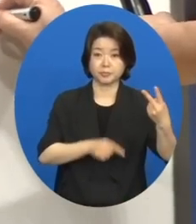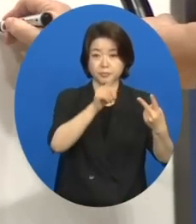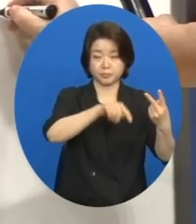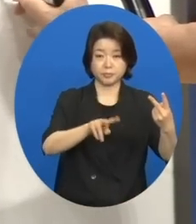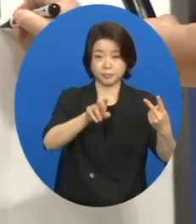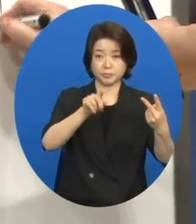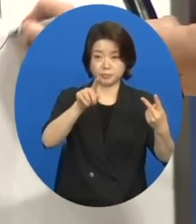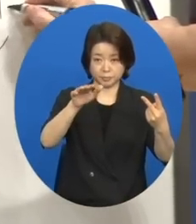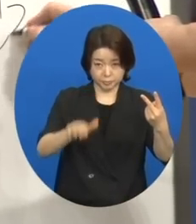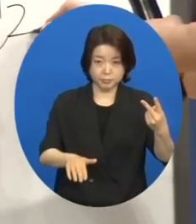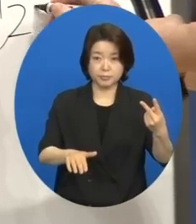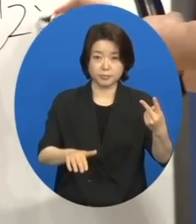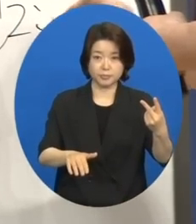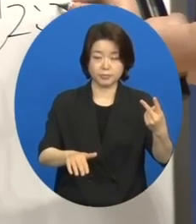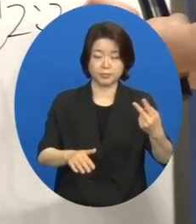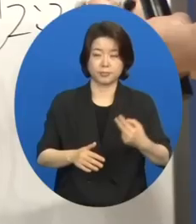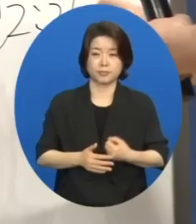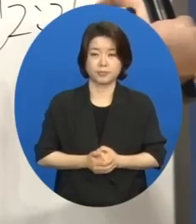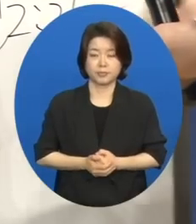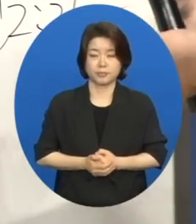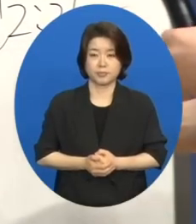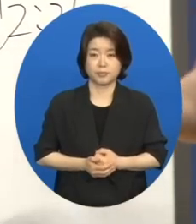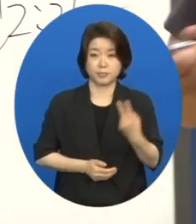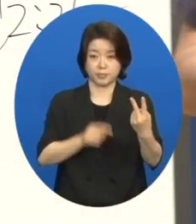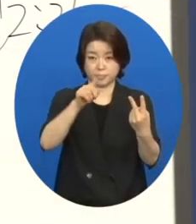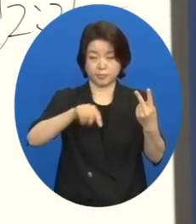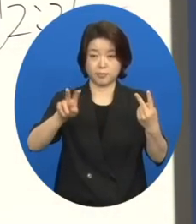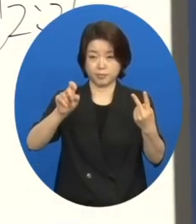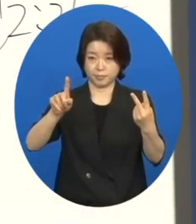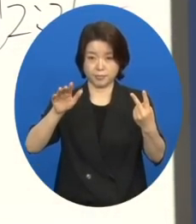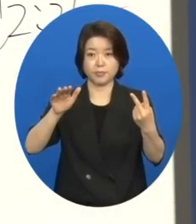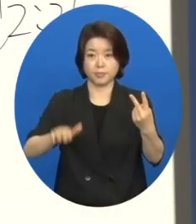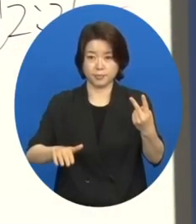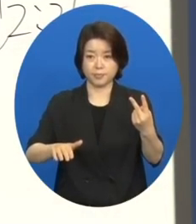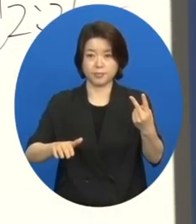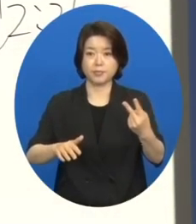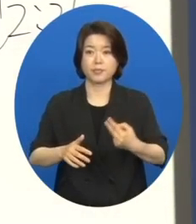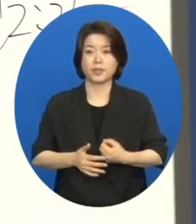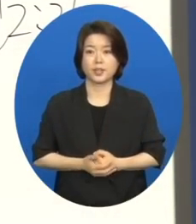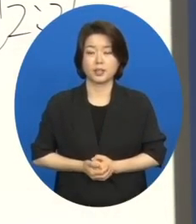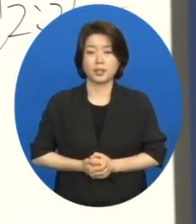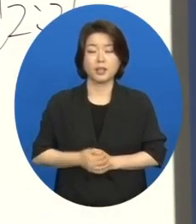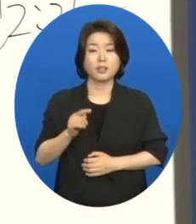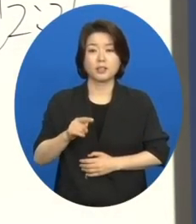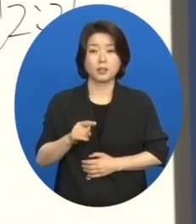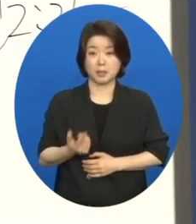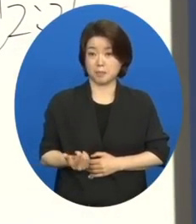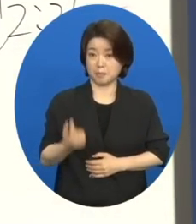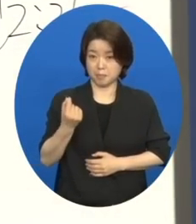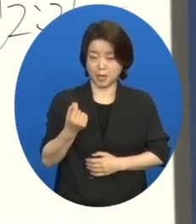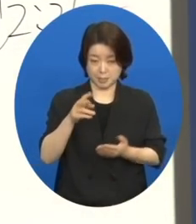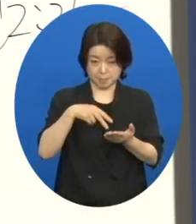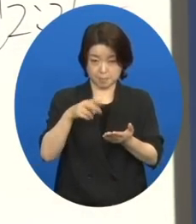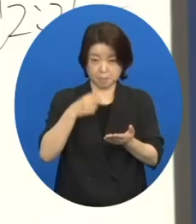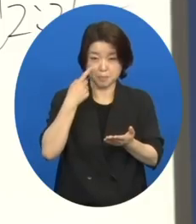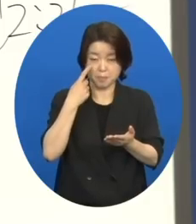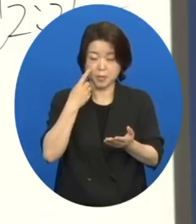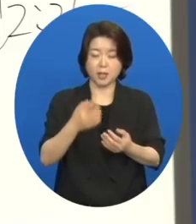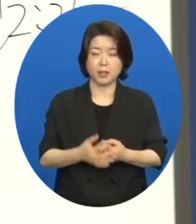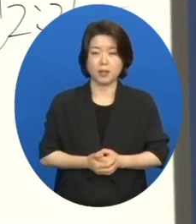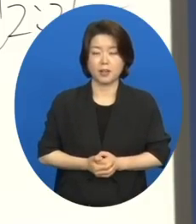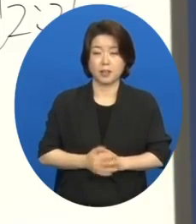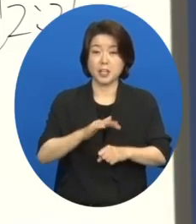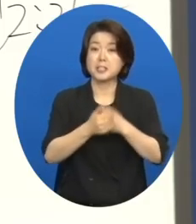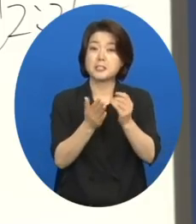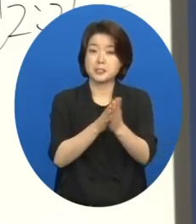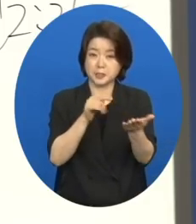21절 이하, 2장 21절 이하 여기에 잠깐 빠른 속도로 잠깐 보려고 하는데요.